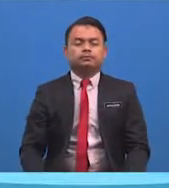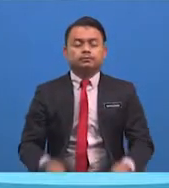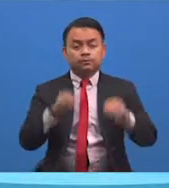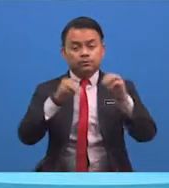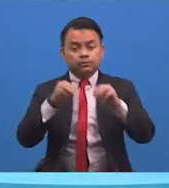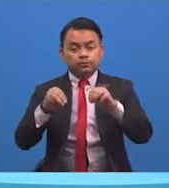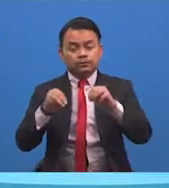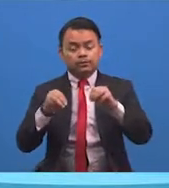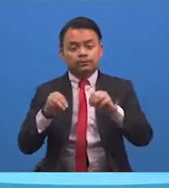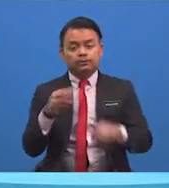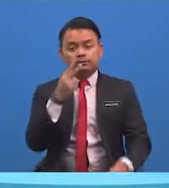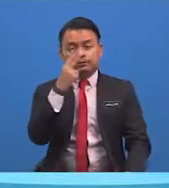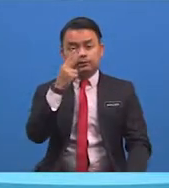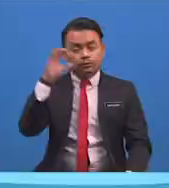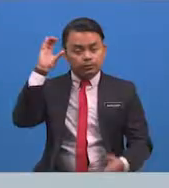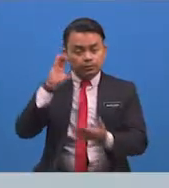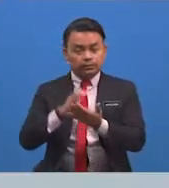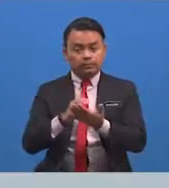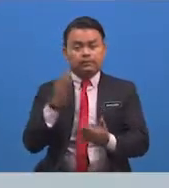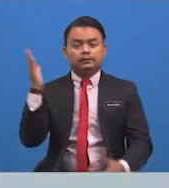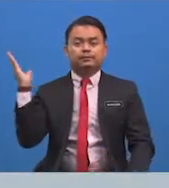Murid-murid, sila lihat imej tersebut.